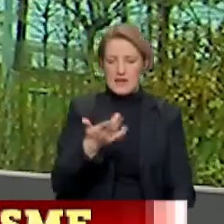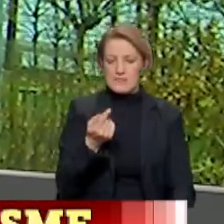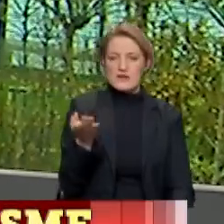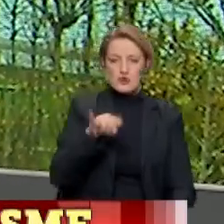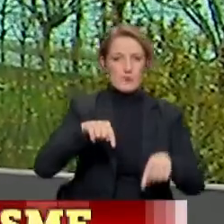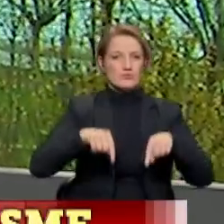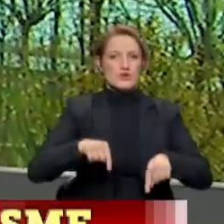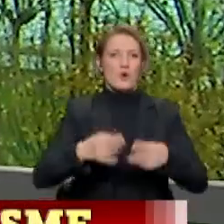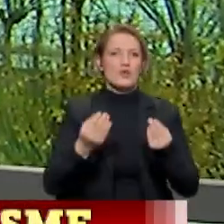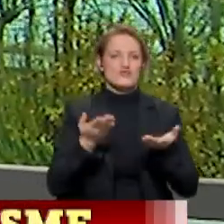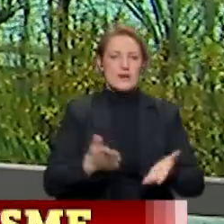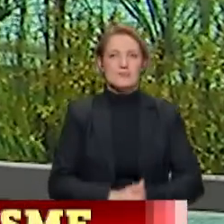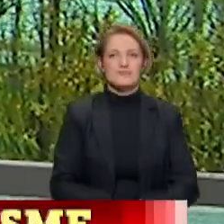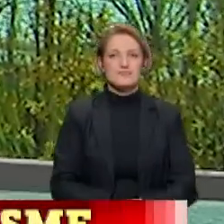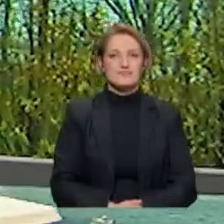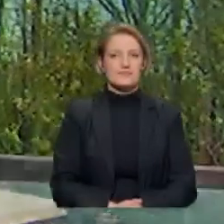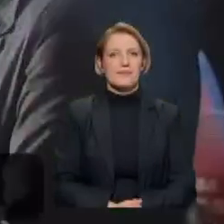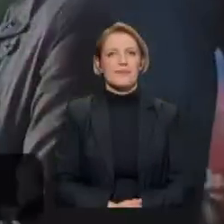olacak. Önce dün akşam.